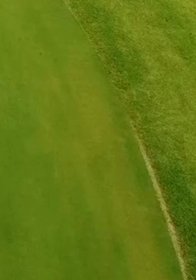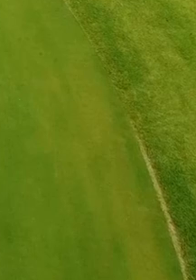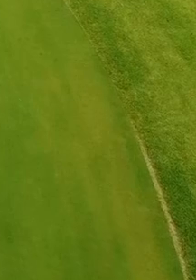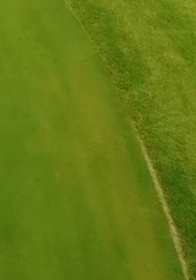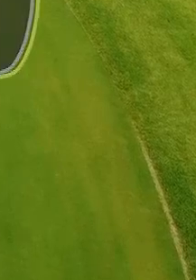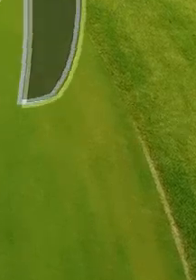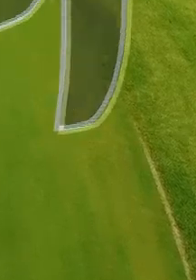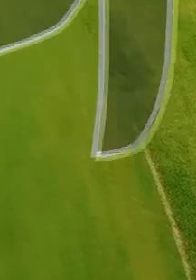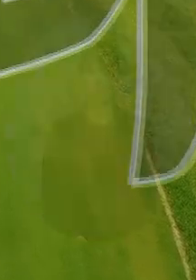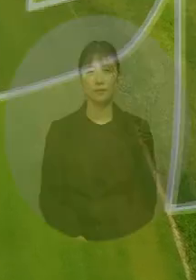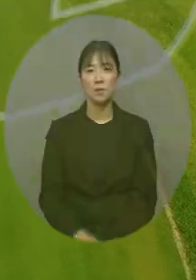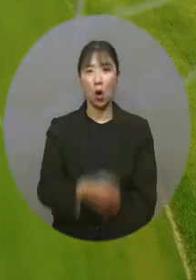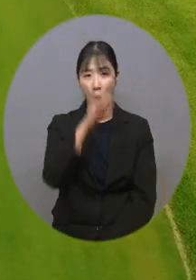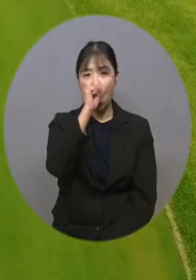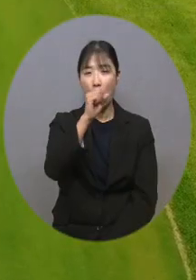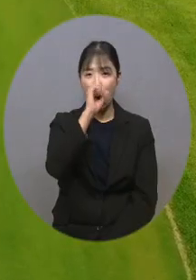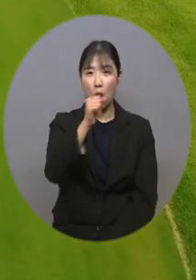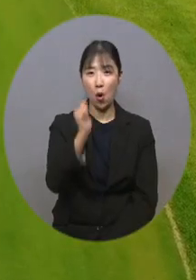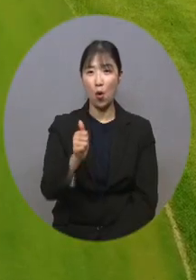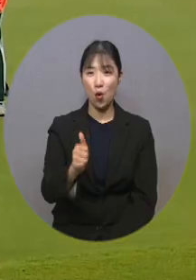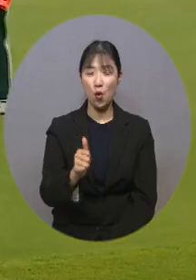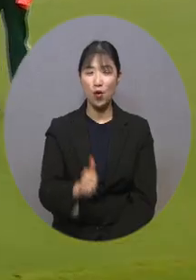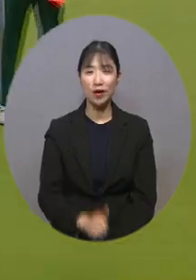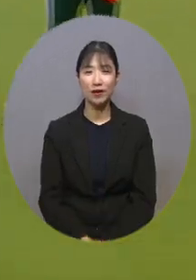어떻게 해요? 내가 좋다 서연아. 야.